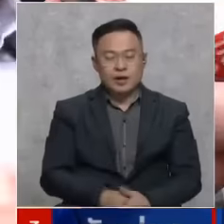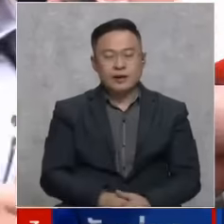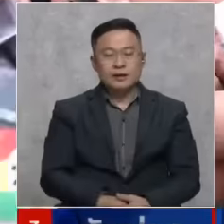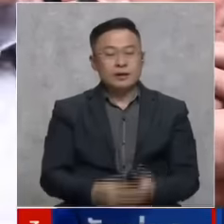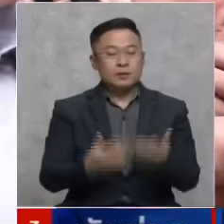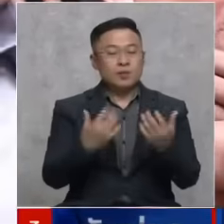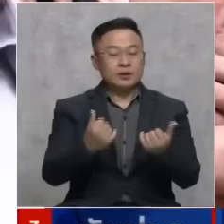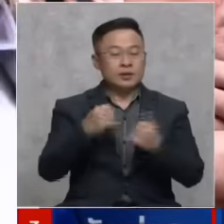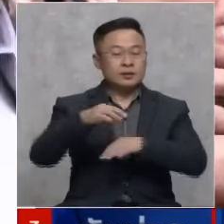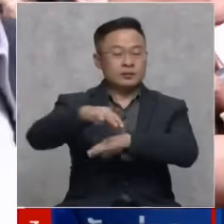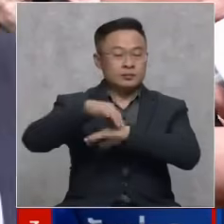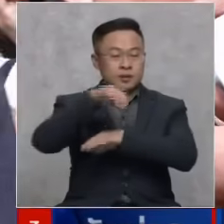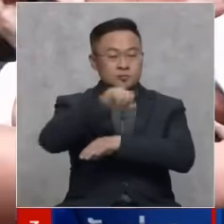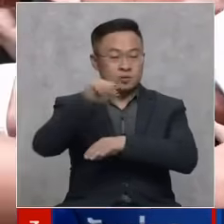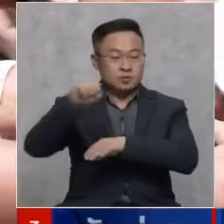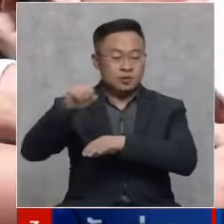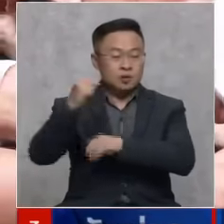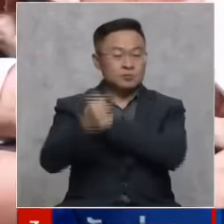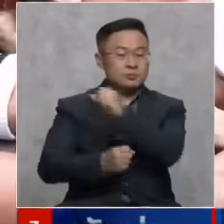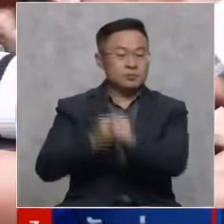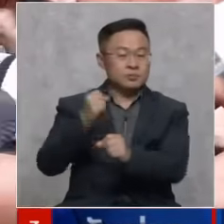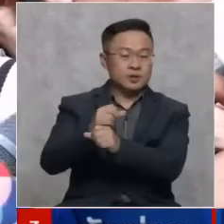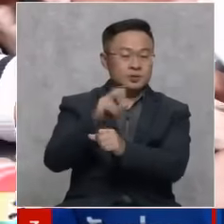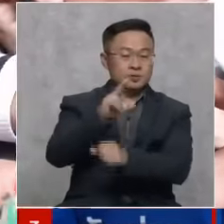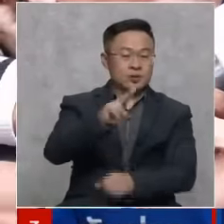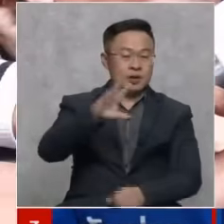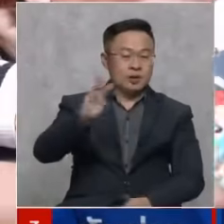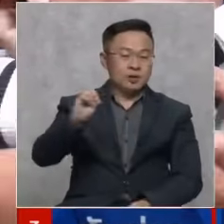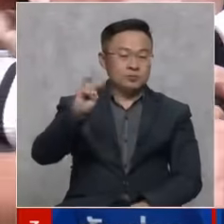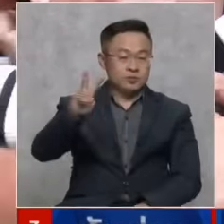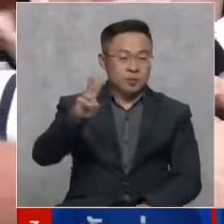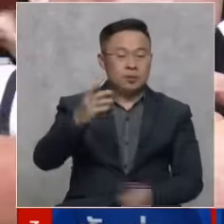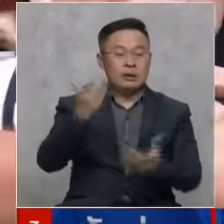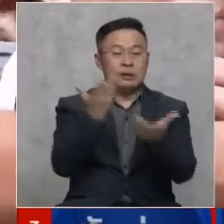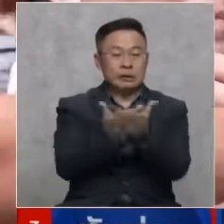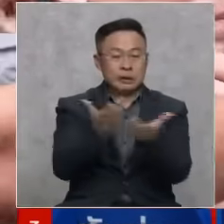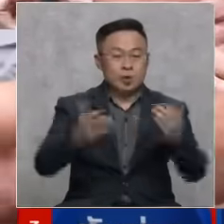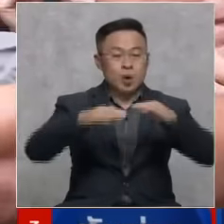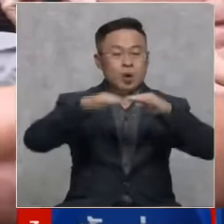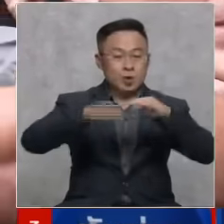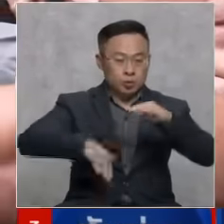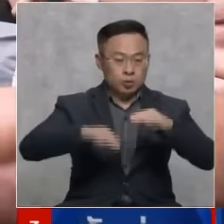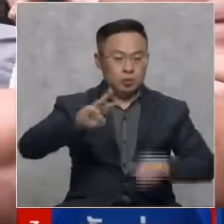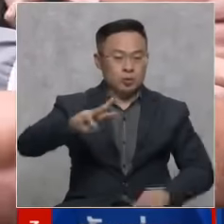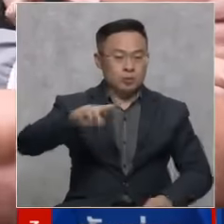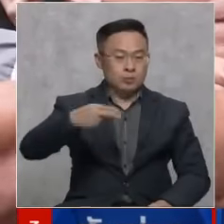ารับตำแหน่งส.ส.นะคะปรากฏว่าคุณมณพรทรัพย์สินลดลงนะลดลงไป